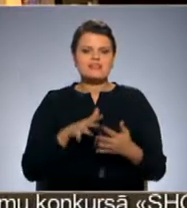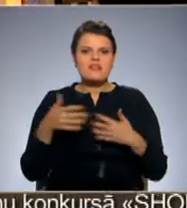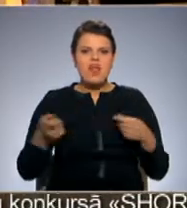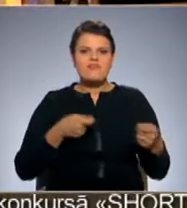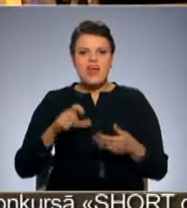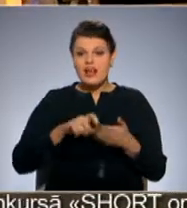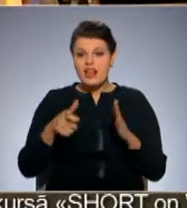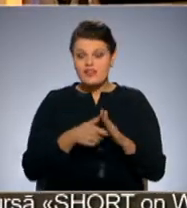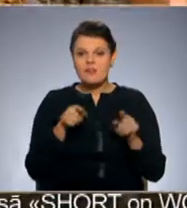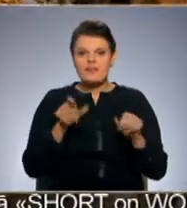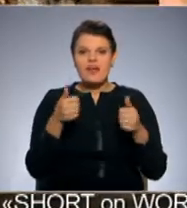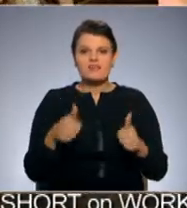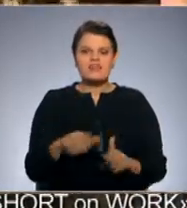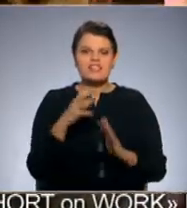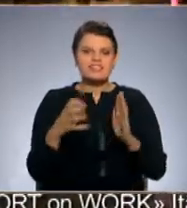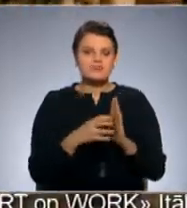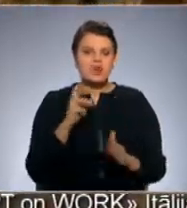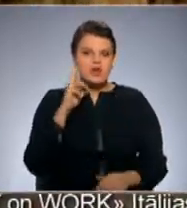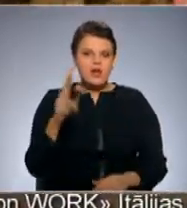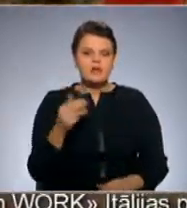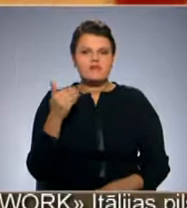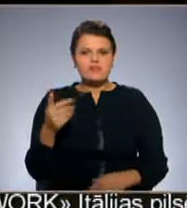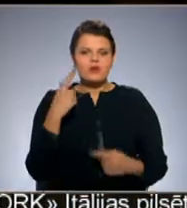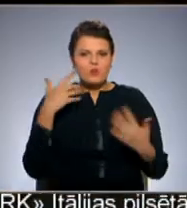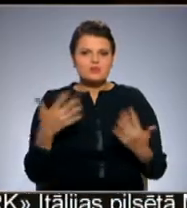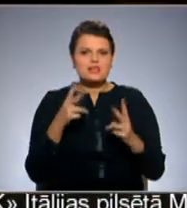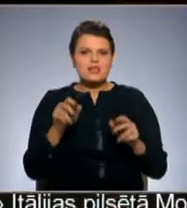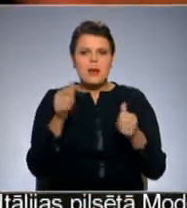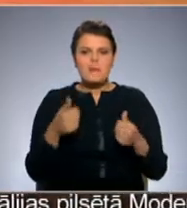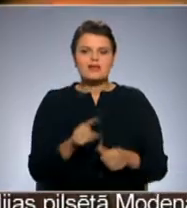lielveikala telpās tādajādi, simboliski apliecinot Varhola uzskatu, ka